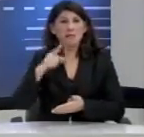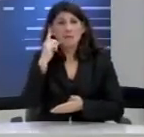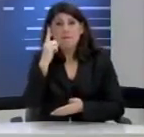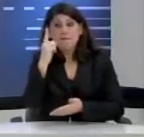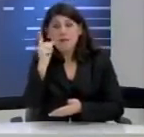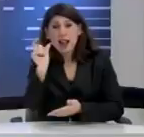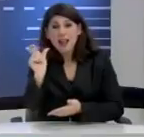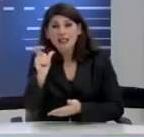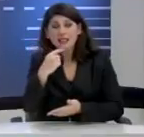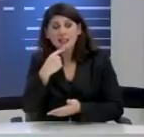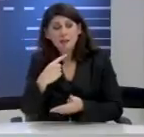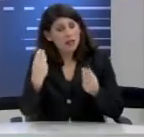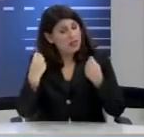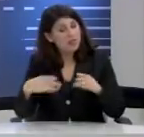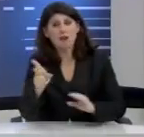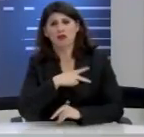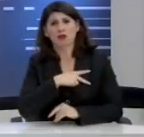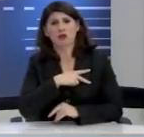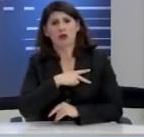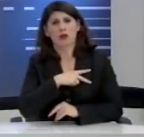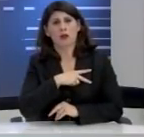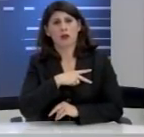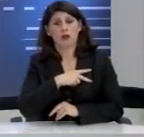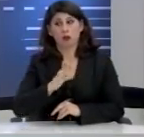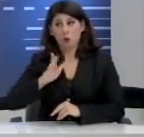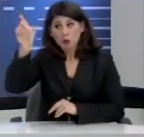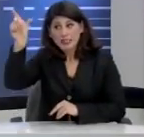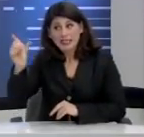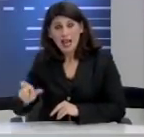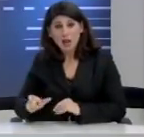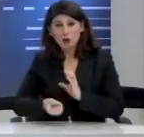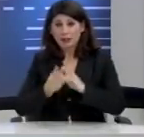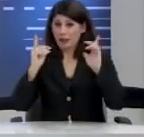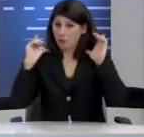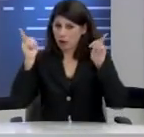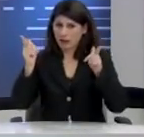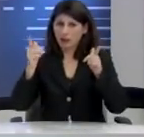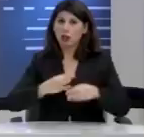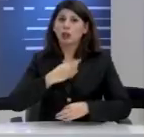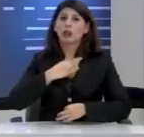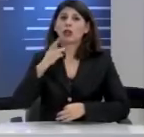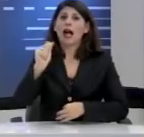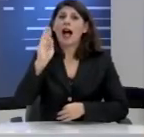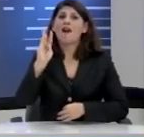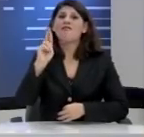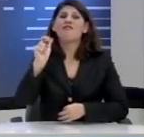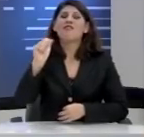Μια κουβέντα για να καταδικάσει το στέλεχος της Νέας Δημοκρατίας, τον κύριο